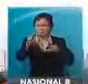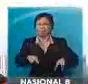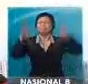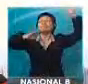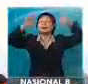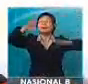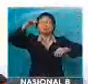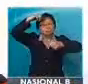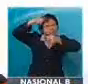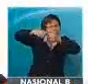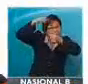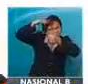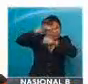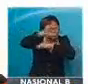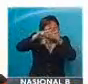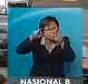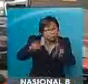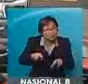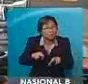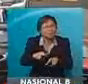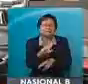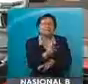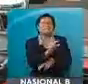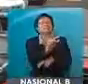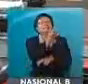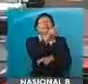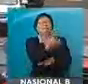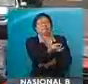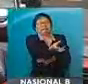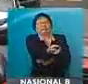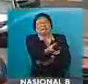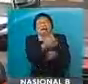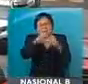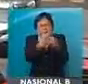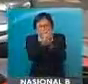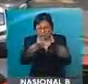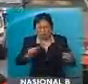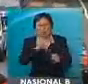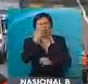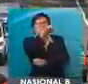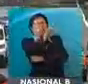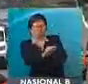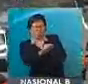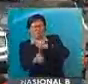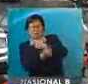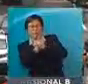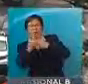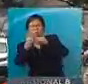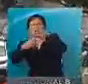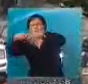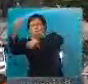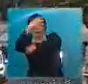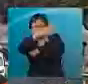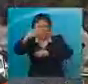beliau turut mengingatkan semua rakyat tidak mengambil mudah soal keselamatan atau memandang rendah terhadap bahaya yang wujud dari luar dan